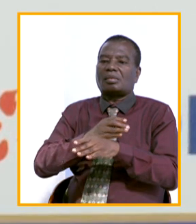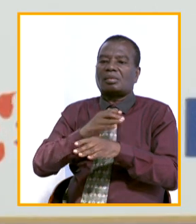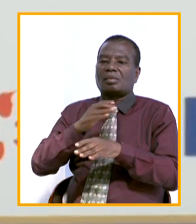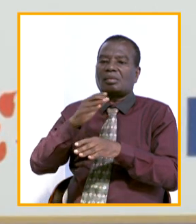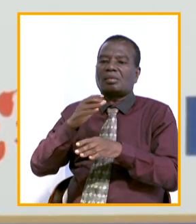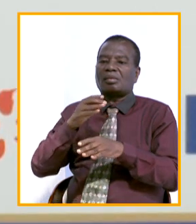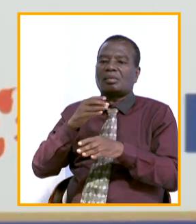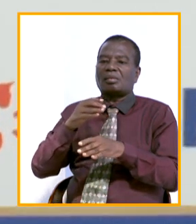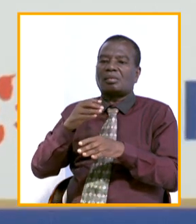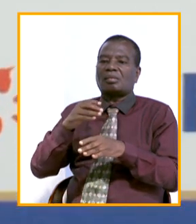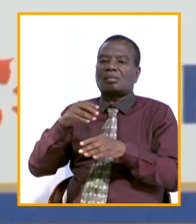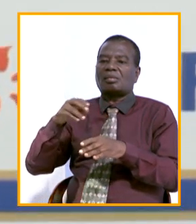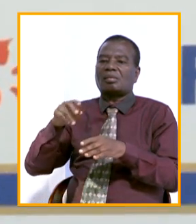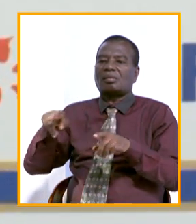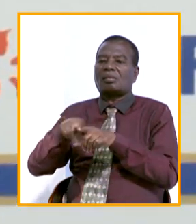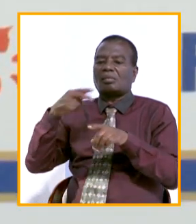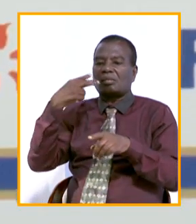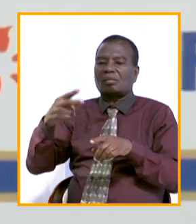choses. Comme vous l'avez dit, on sort